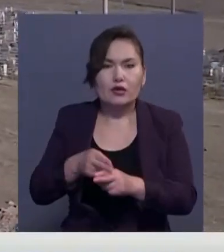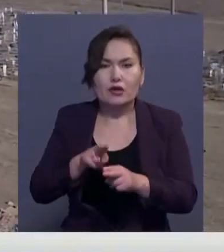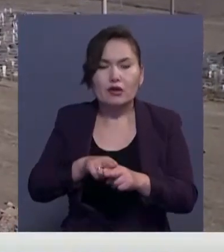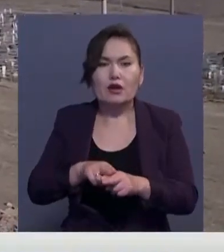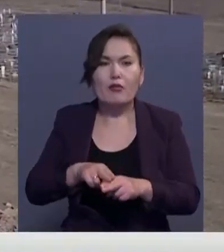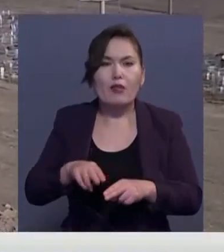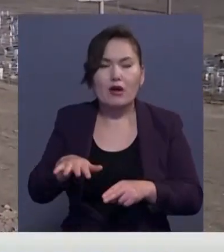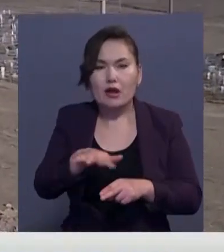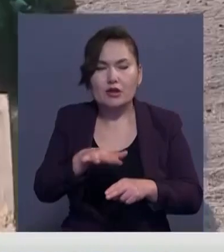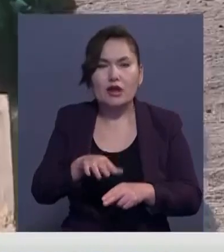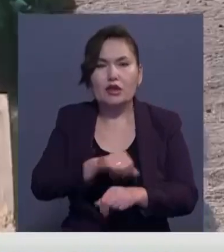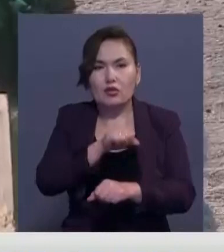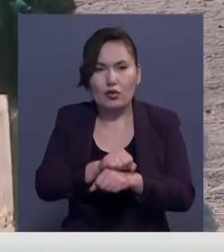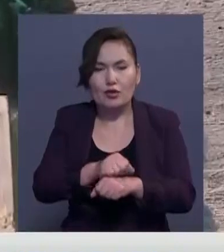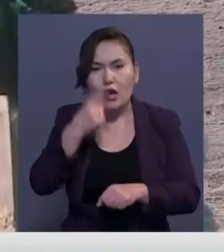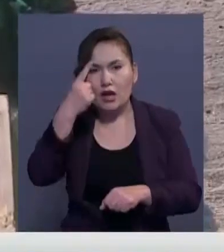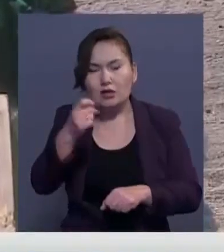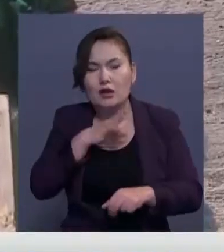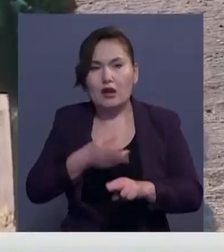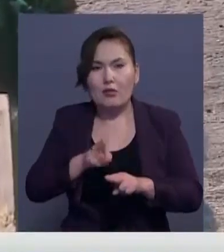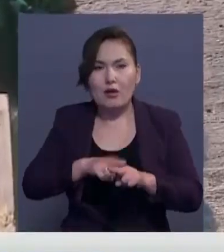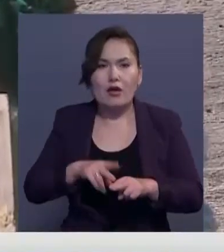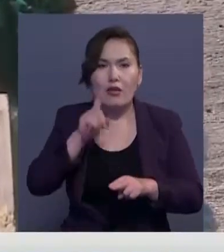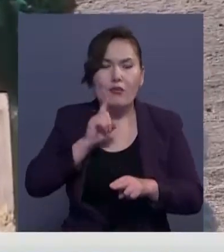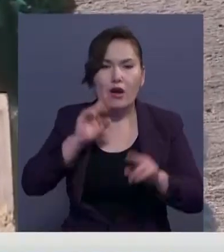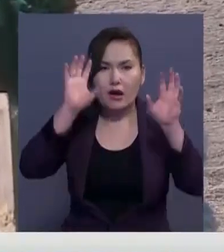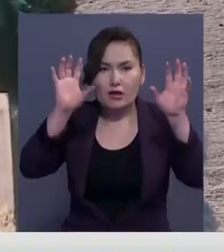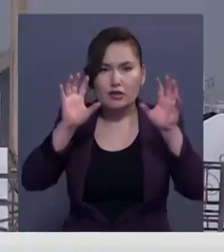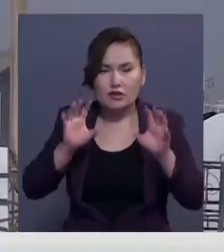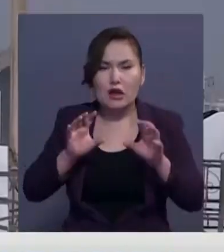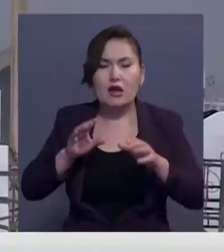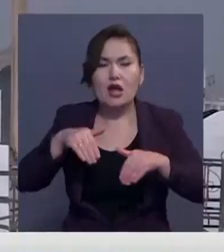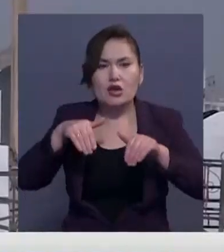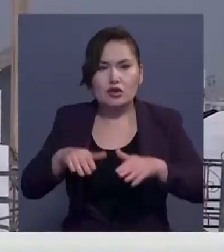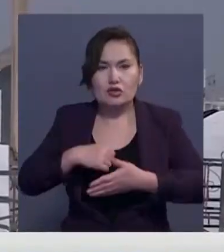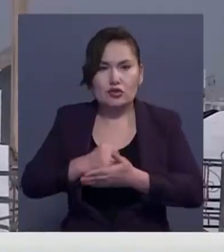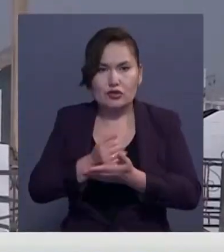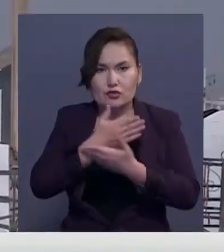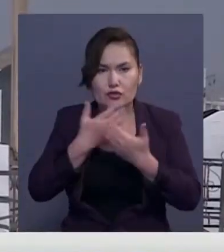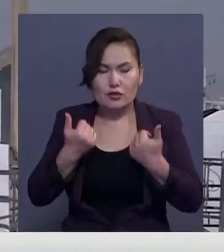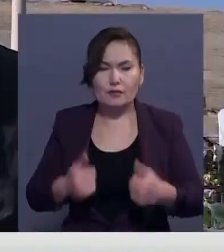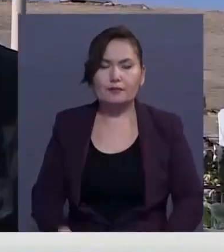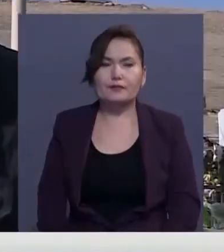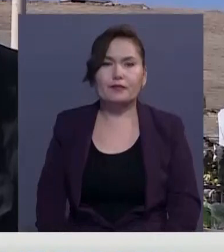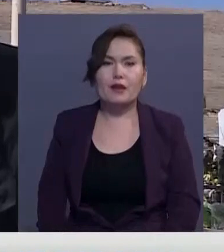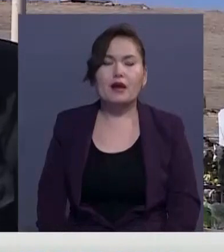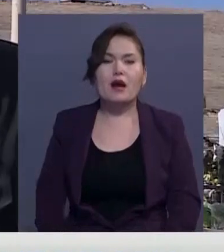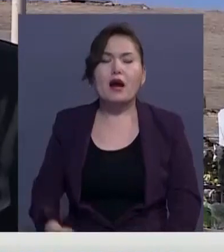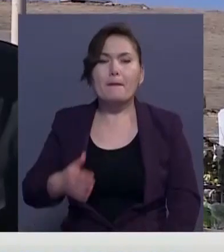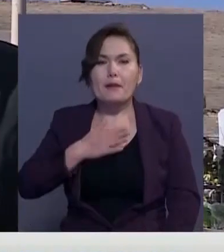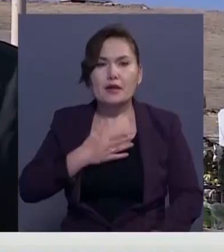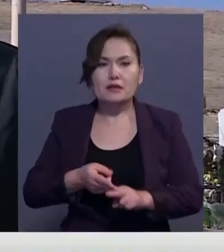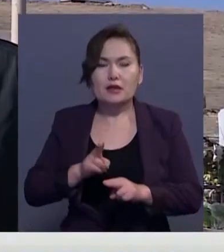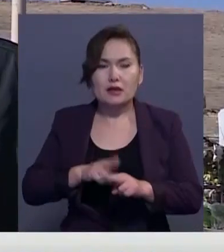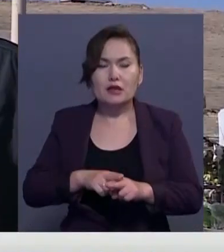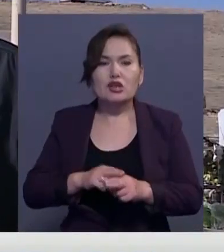ауызша ескертілген. Ондағылар әкімдіктен шешім шықпайынша жерлеуге тыйым сала алмаймыз деп отыр. Сонда ұсыныс бізге келтірген. Бірақ